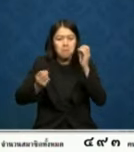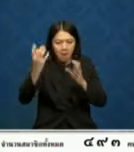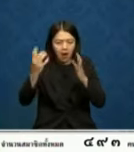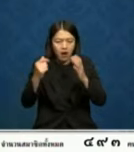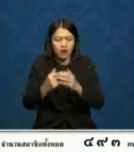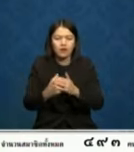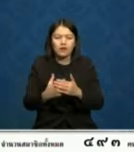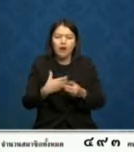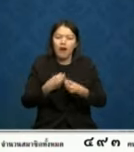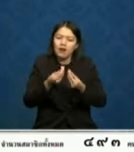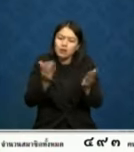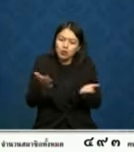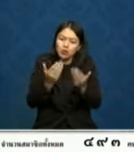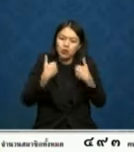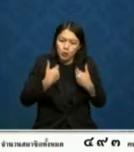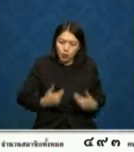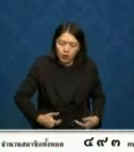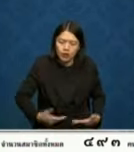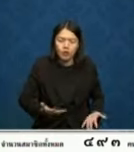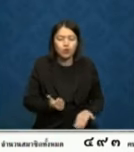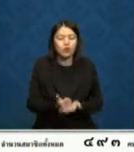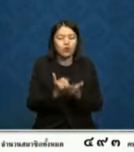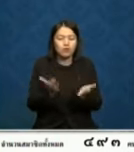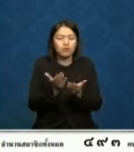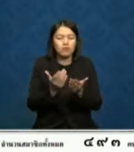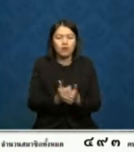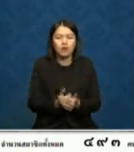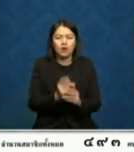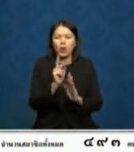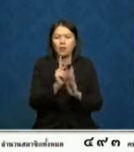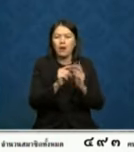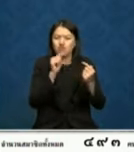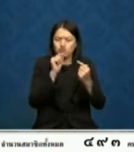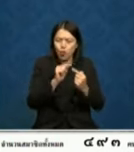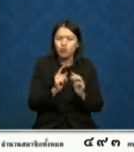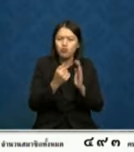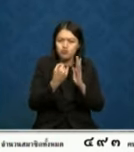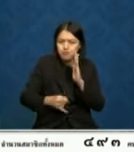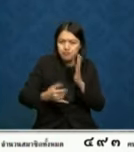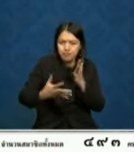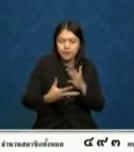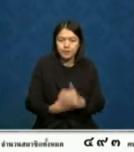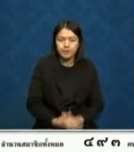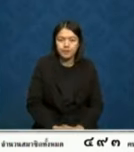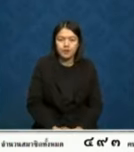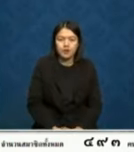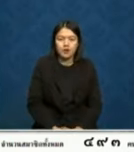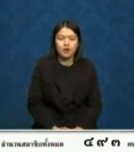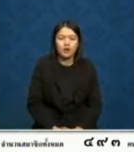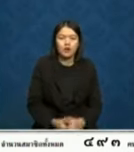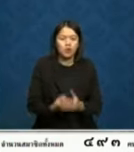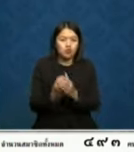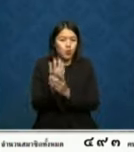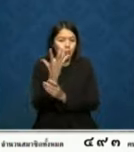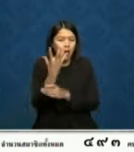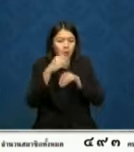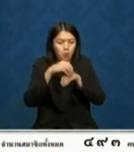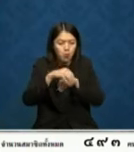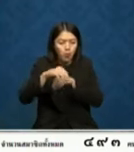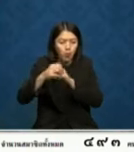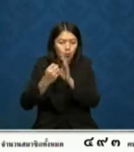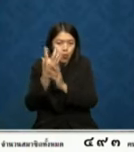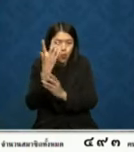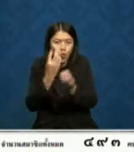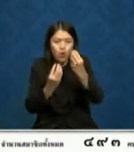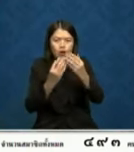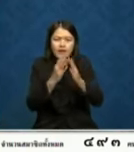คุณภาพชีวิตทิ้สารพอทำให้พื้ที่มาชอบด้วยกฎหมายนะครับท่านประธานการจะไปปลูกต้นไม้การจะสร้างป่าสร้างรายได้การ